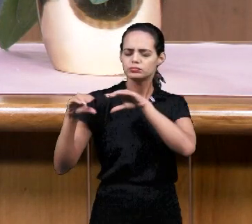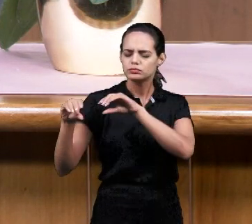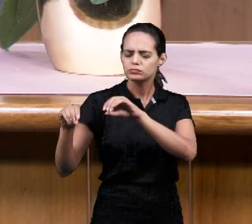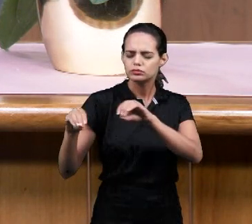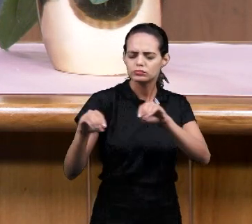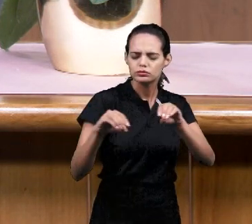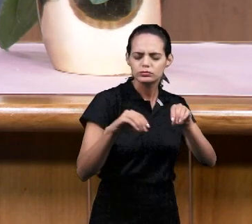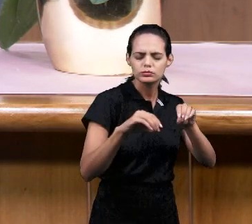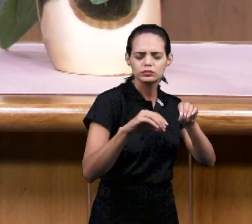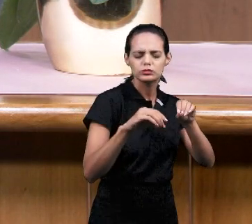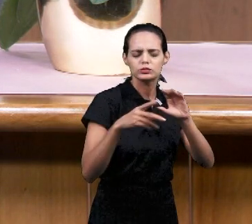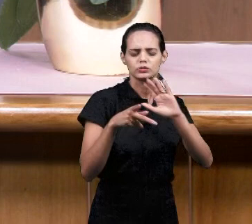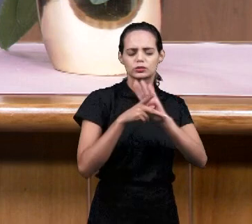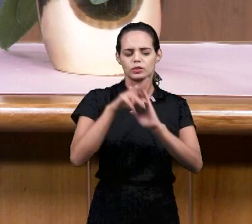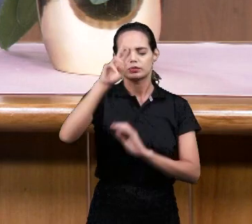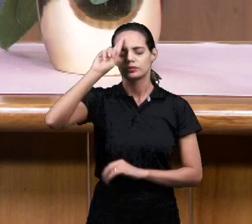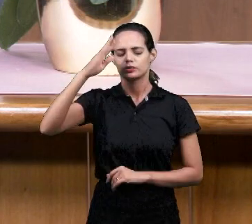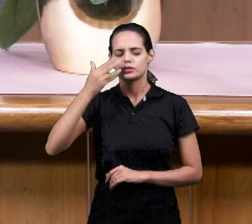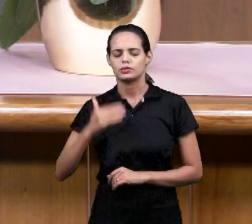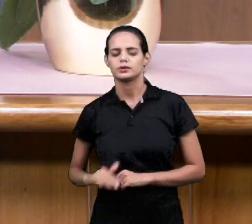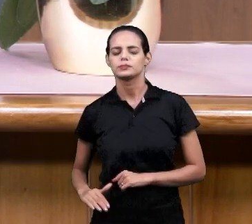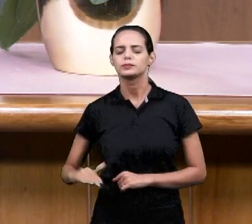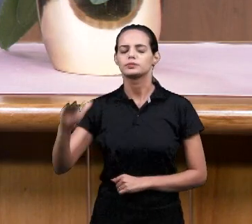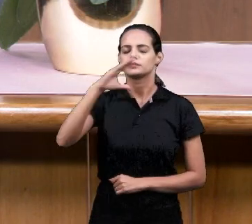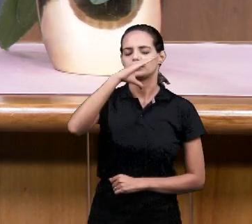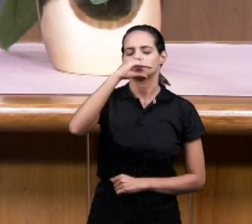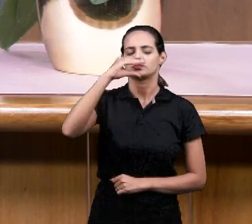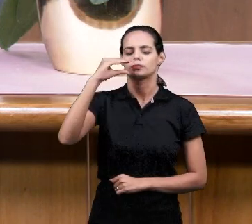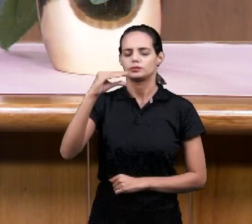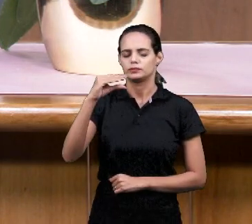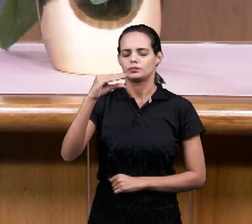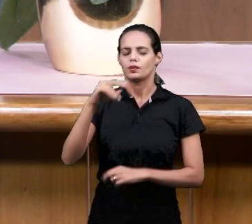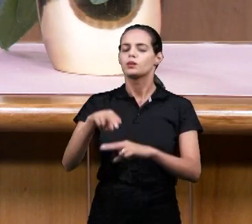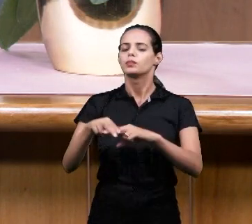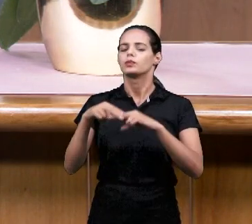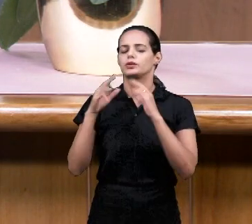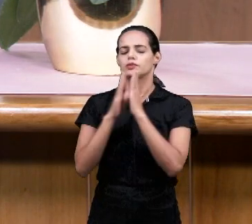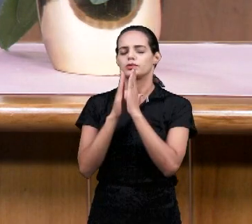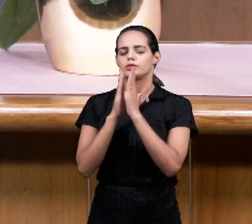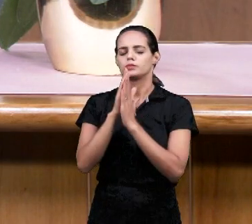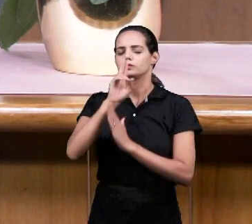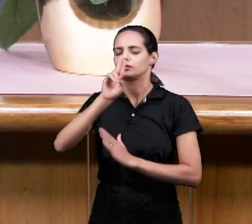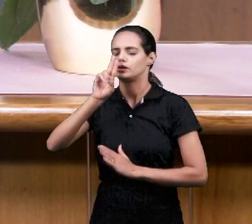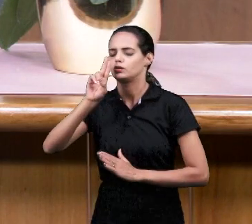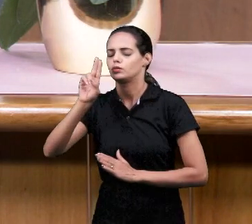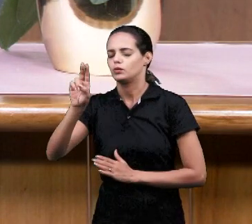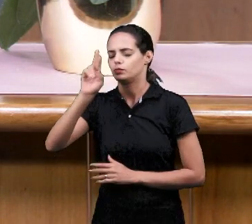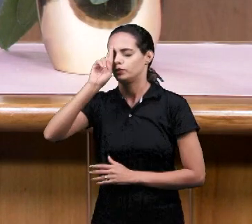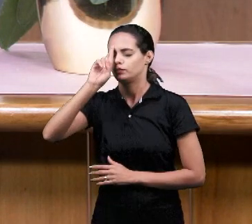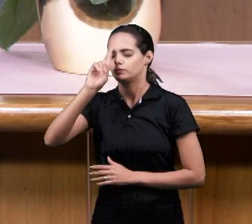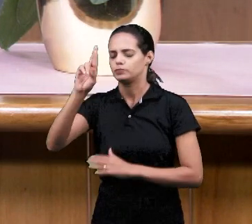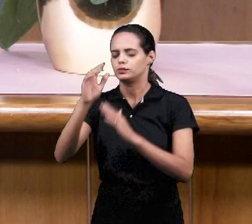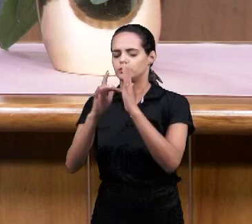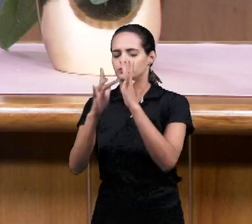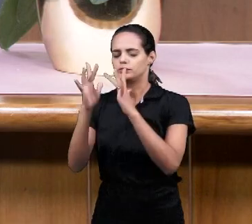enfants intermédiaires et adolescents. Pour cela, nous prions, Seigneur, au nom du Seigneur Jésus. Amen.